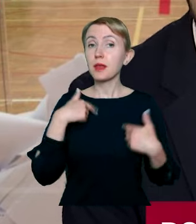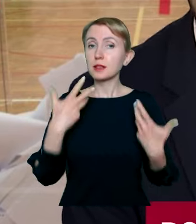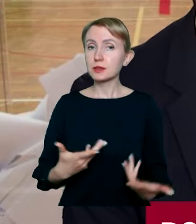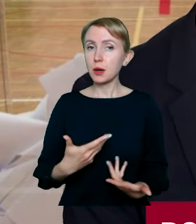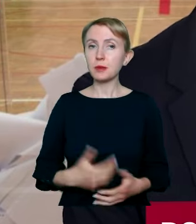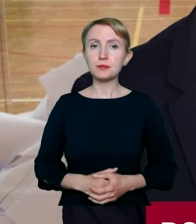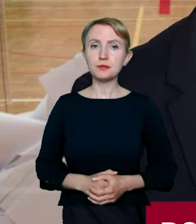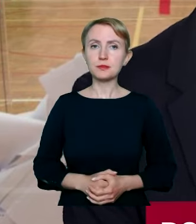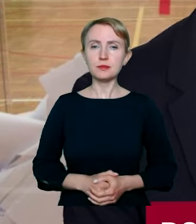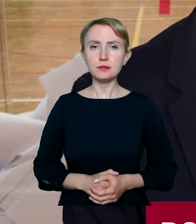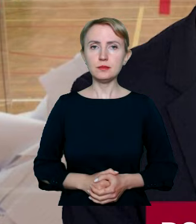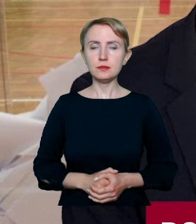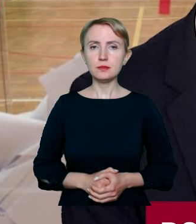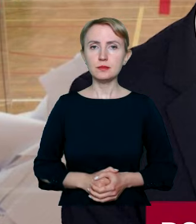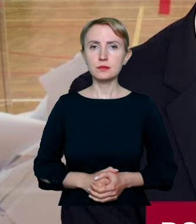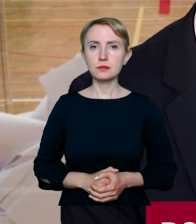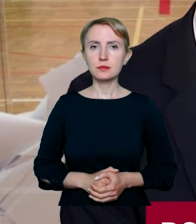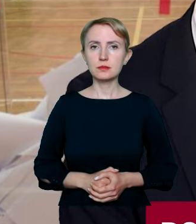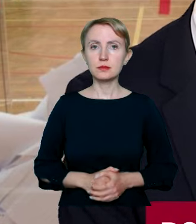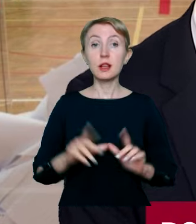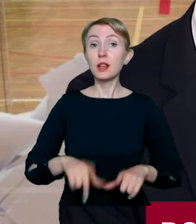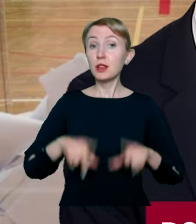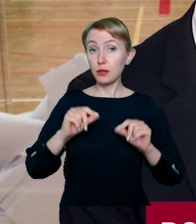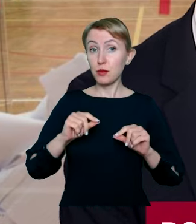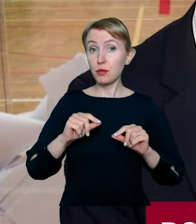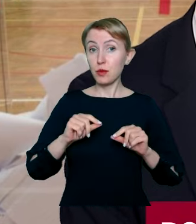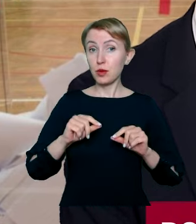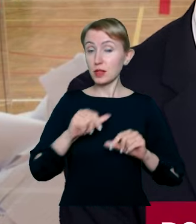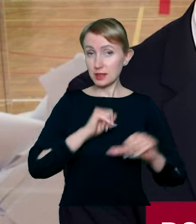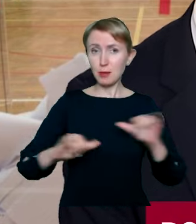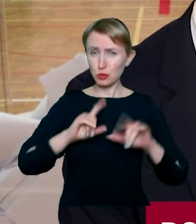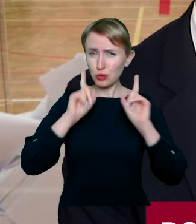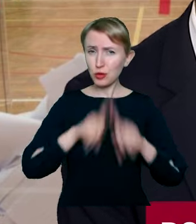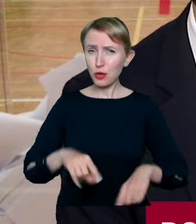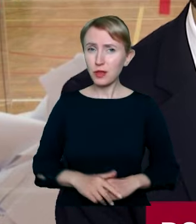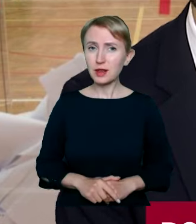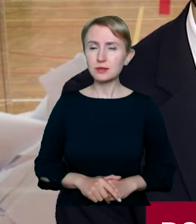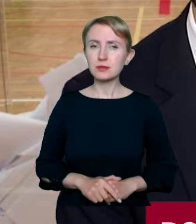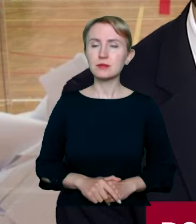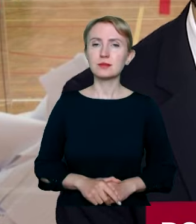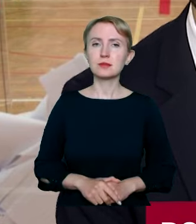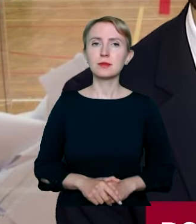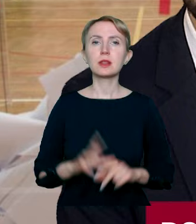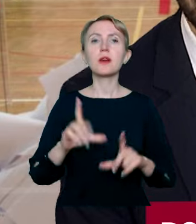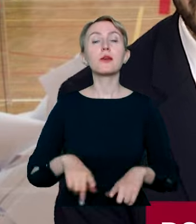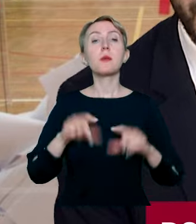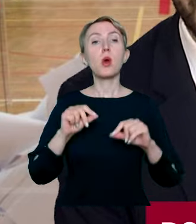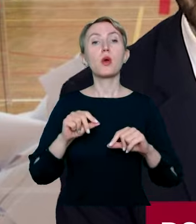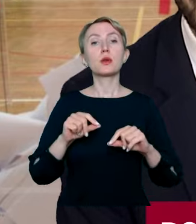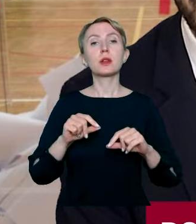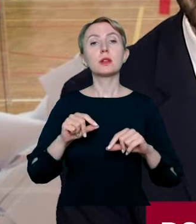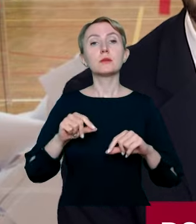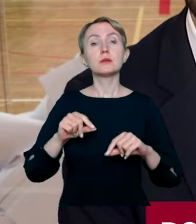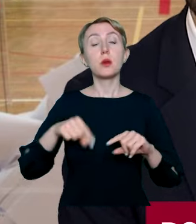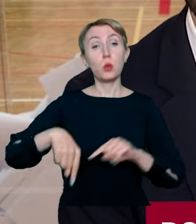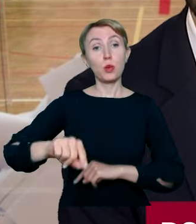skierować, czyli czy te wybory faktycznie są samorządowe? Czy to jest tak, że te wybory, które już w